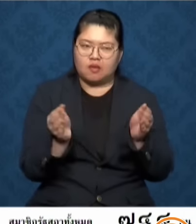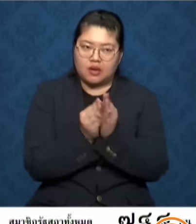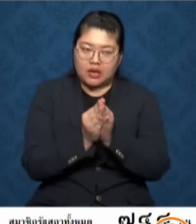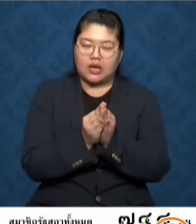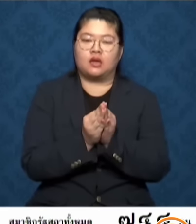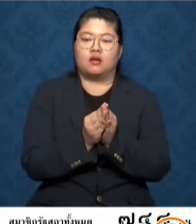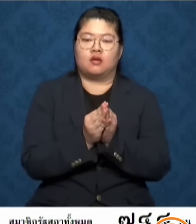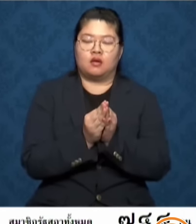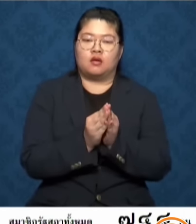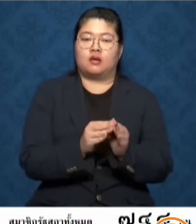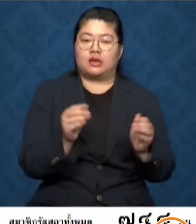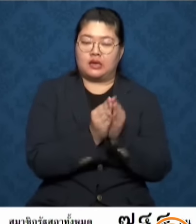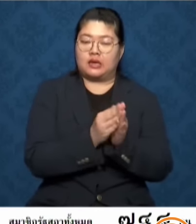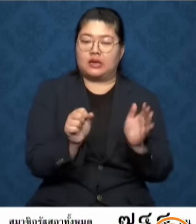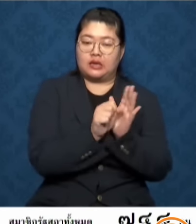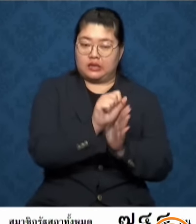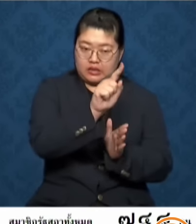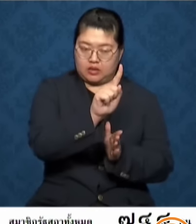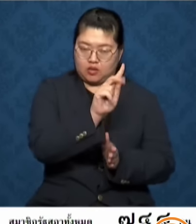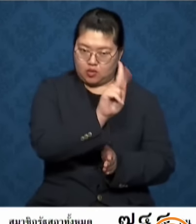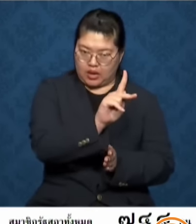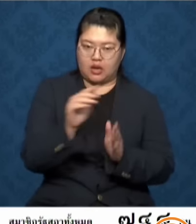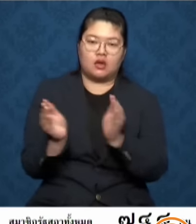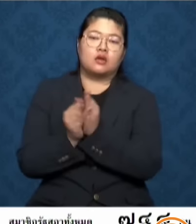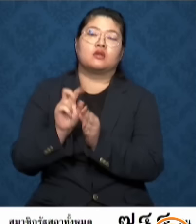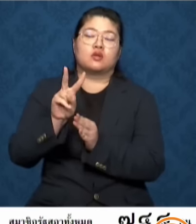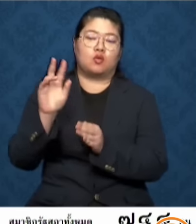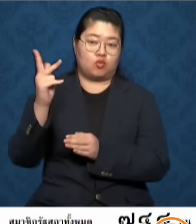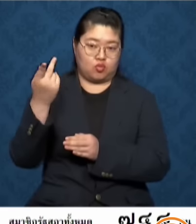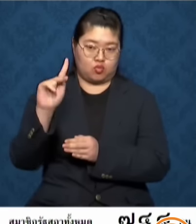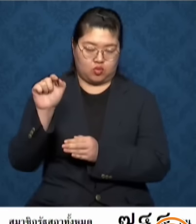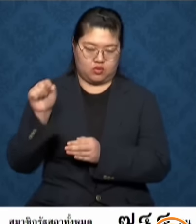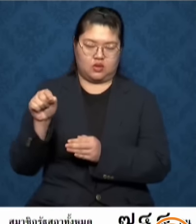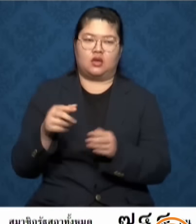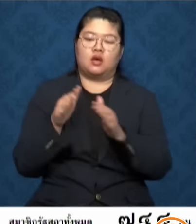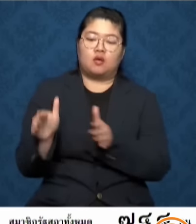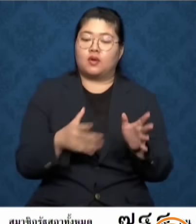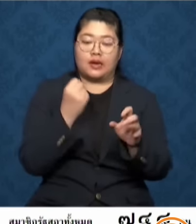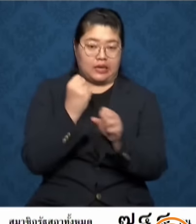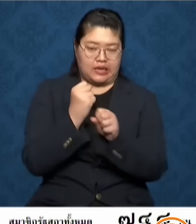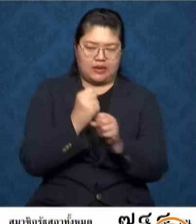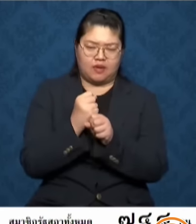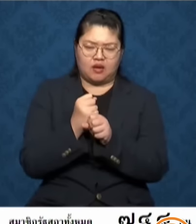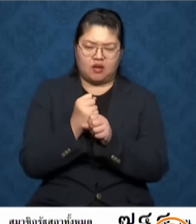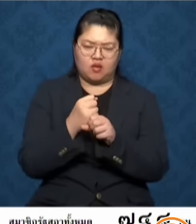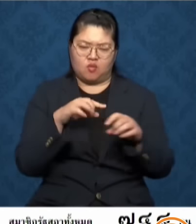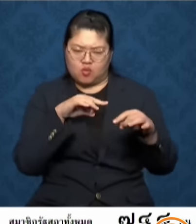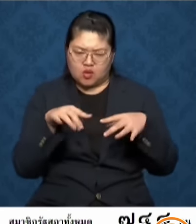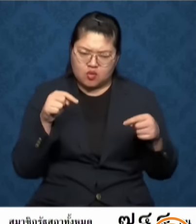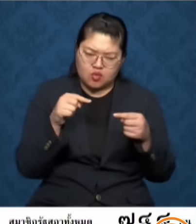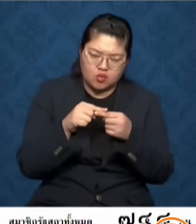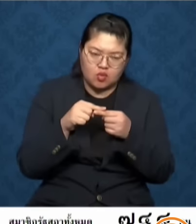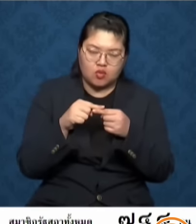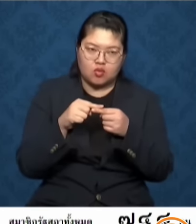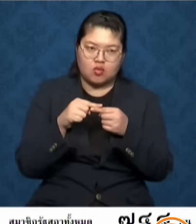ยแลปชามติขอควายเขาถามตามมาครับก็คอวากระบวนกทั้หมดนี้มันขัดกับคำวธชัย 3